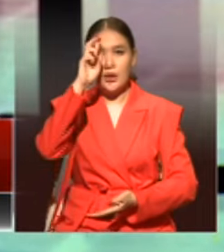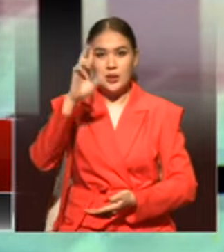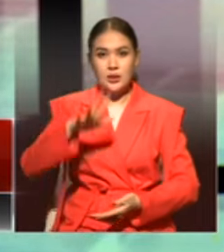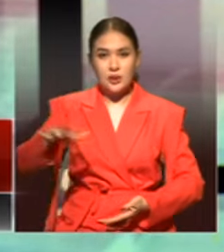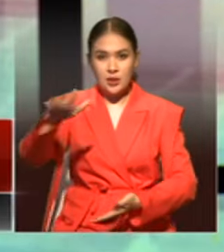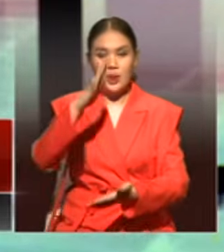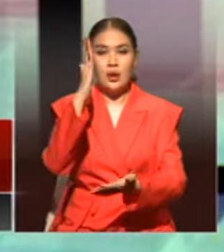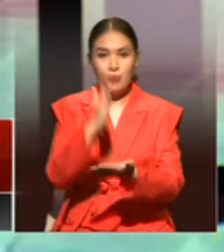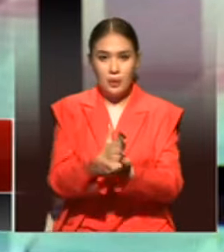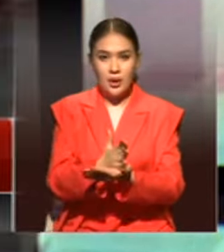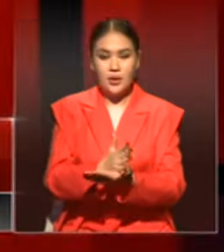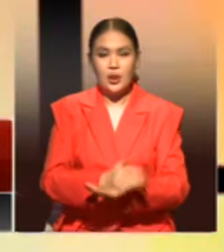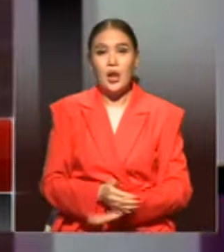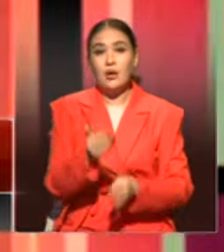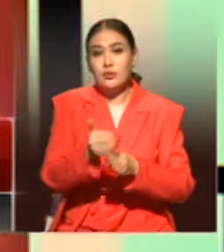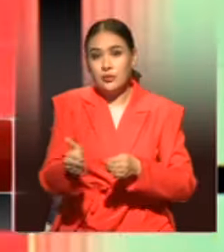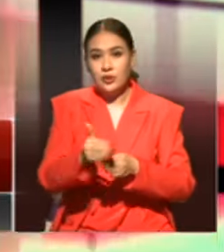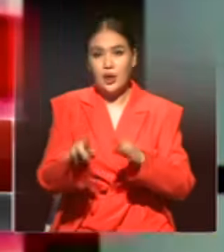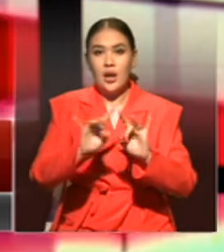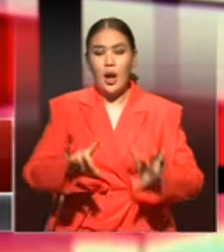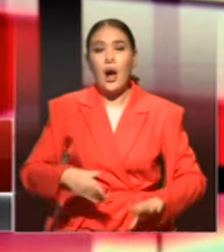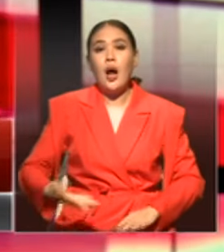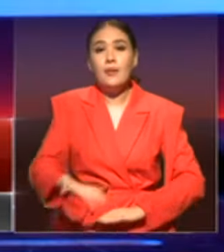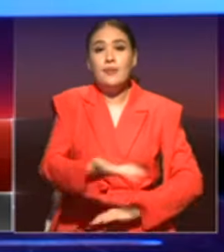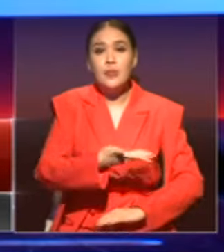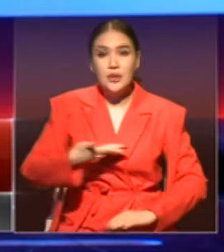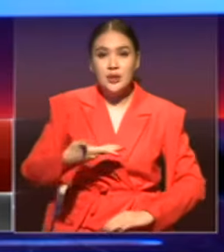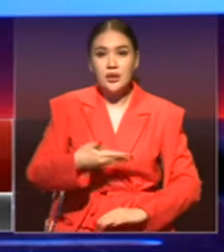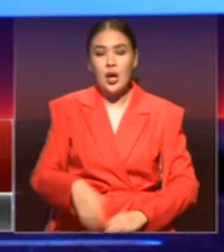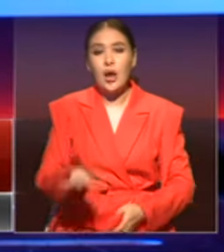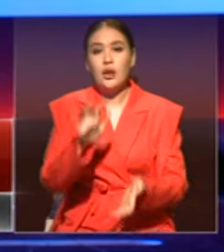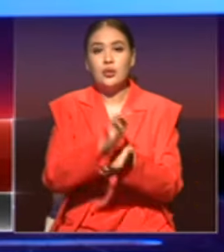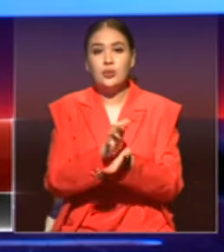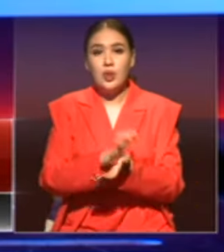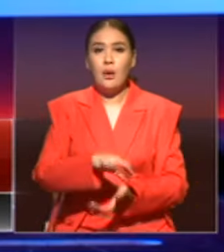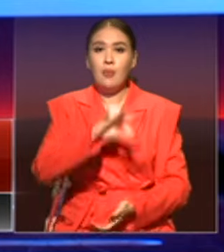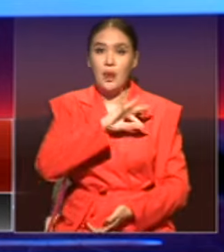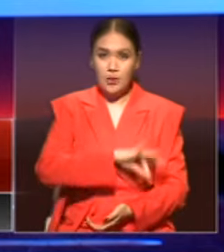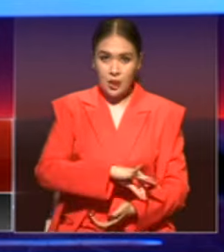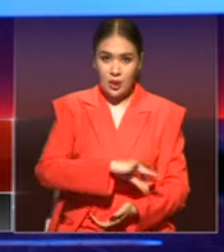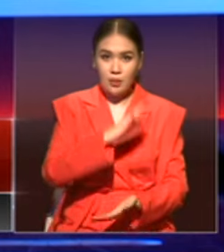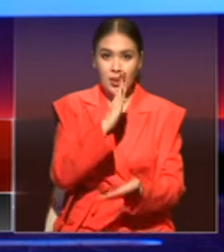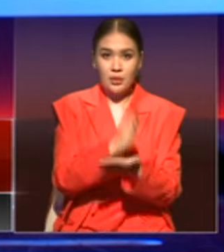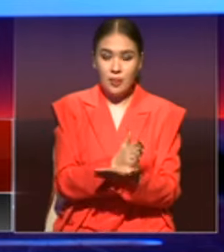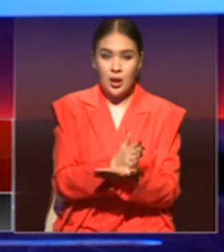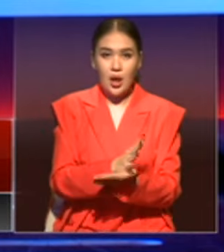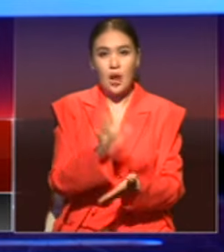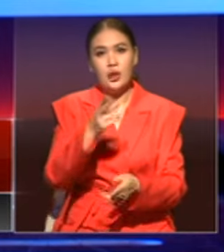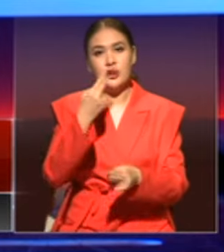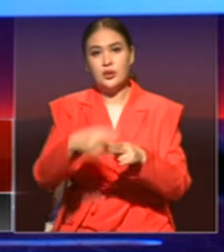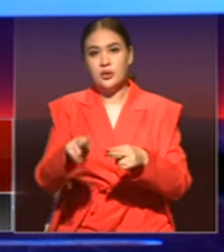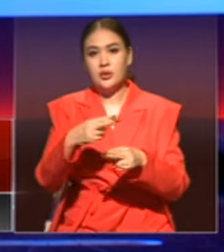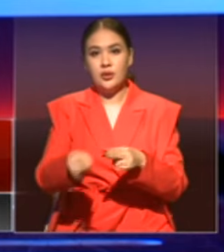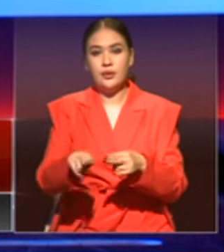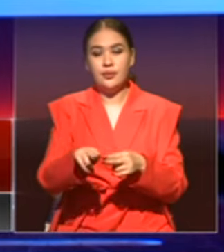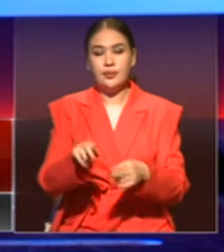сәл-пәл кейінірек айтармыз. Ал бізші, біз қоқыстан пайда көріп жатырмыз ба, жоқ әлде зарар шегіп жатырмыз